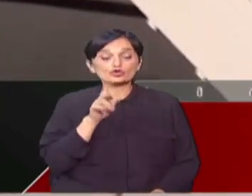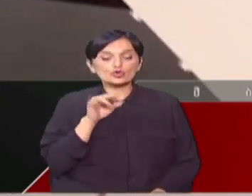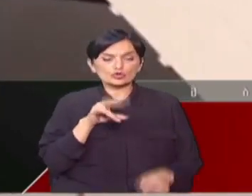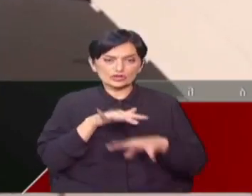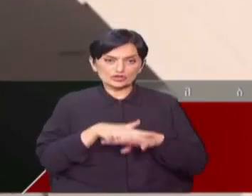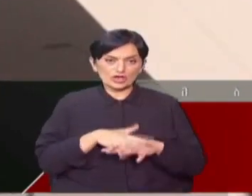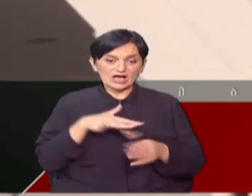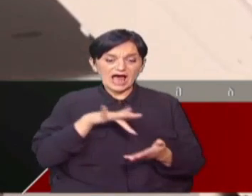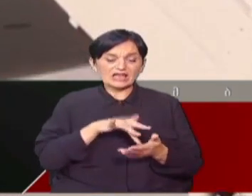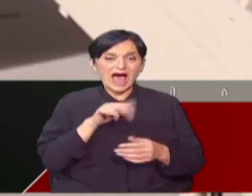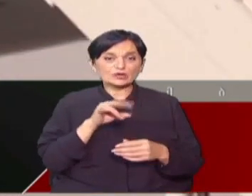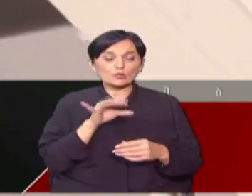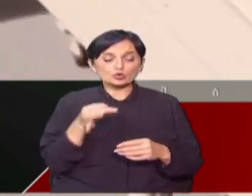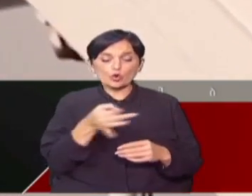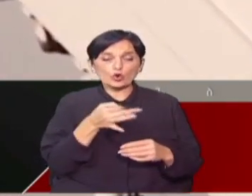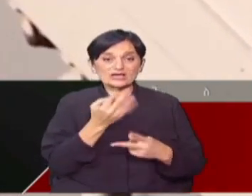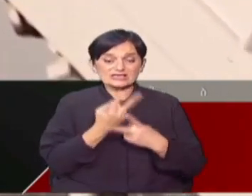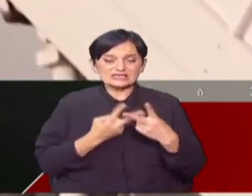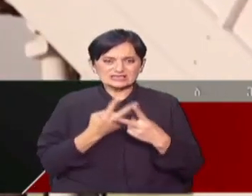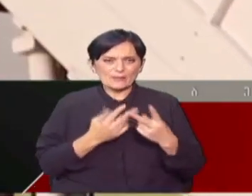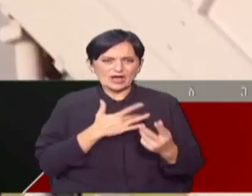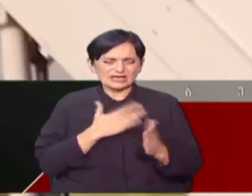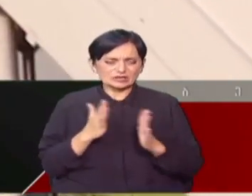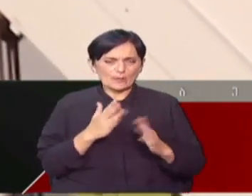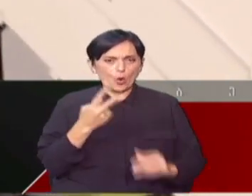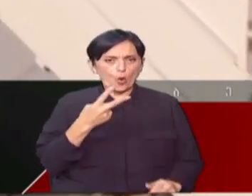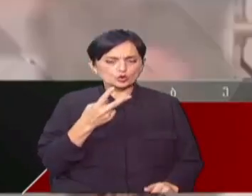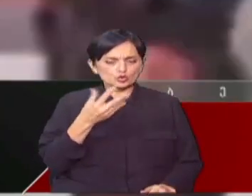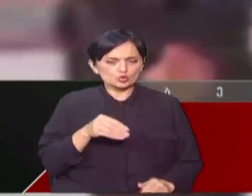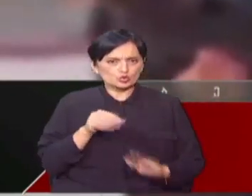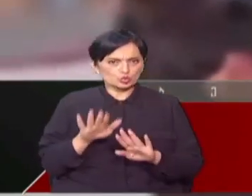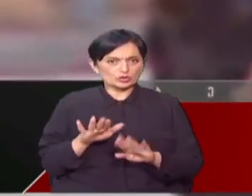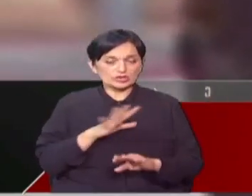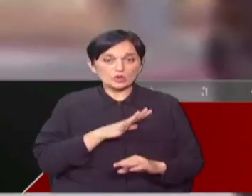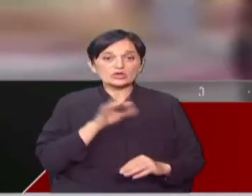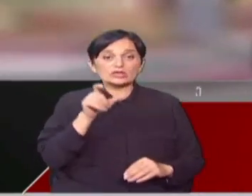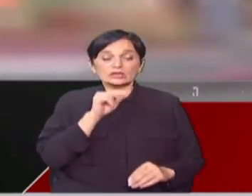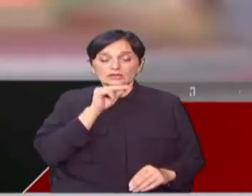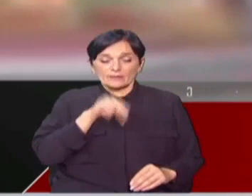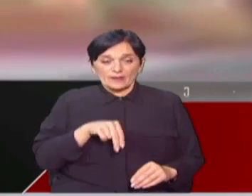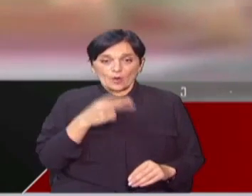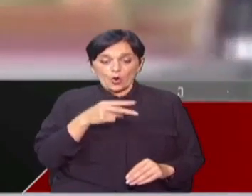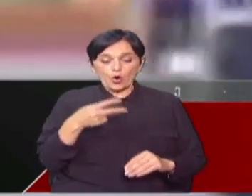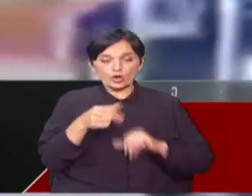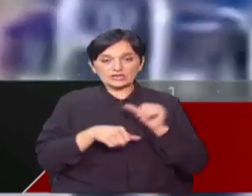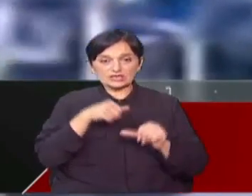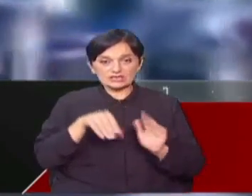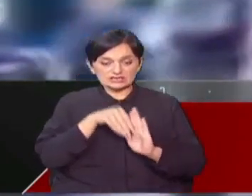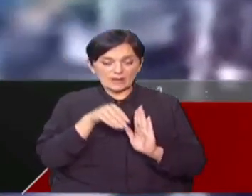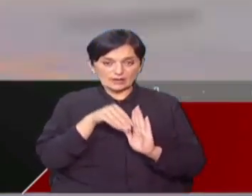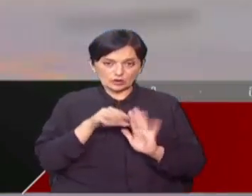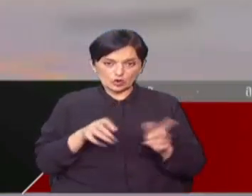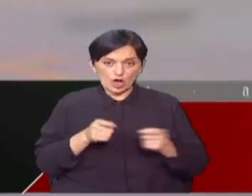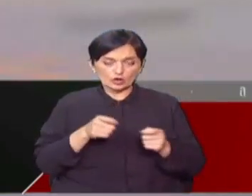შტატის ქალაქ ატლანტის ფულტონის ოლქის საპატიმროში დაახლოებით 20 წუთი გაატარა. ტრამპს ბრალი ედება 2020 წლის საპრეზიდენტო